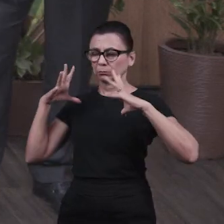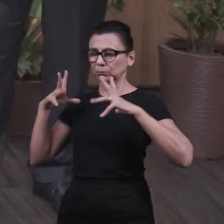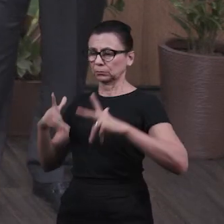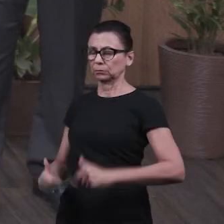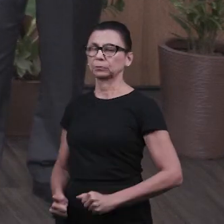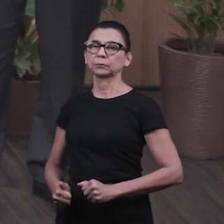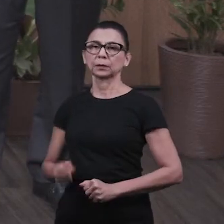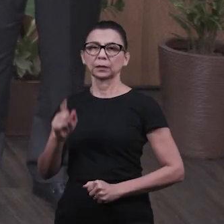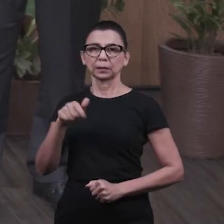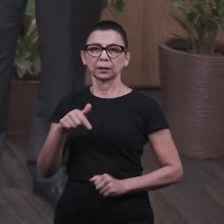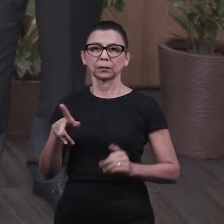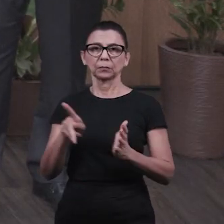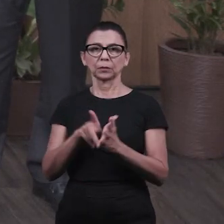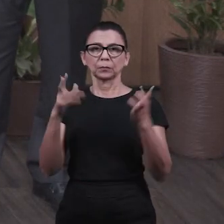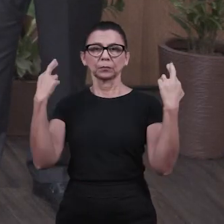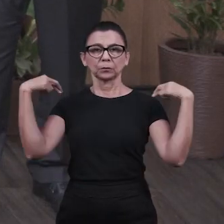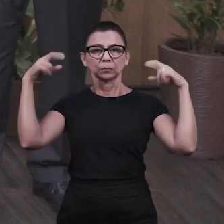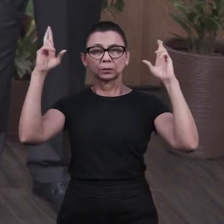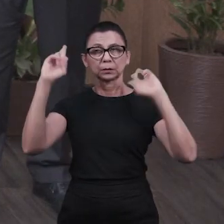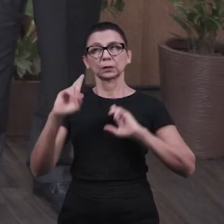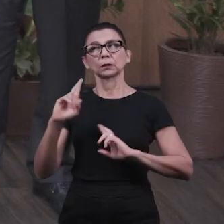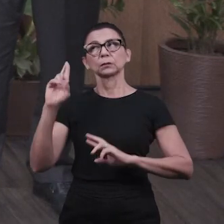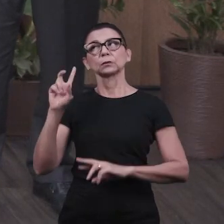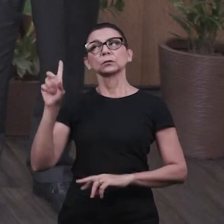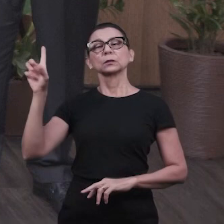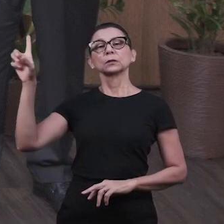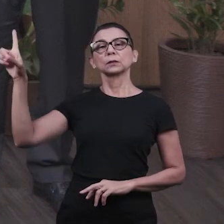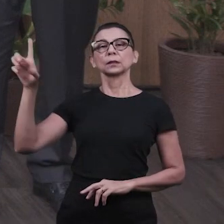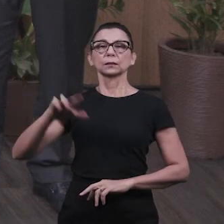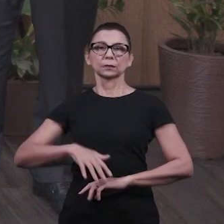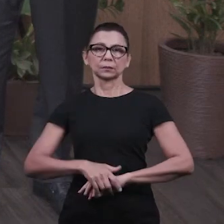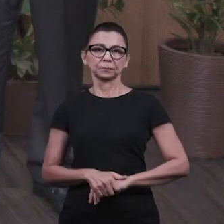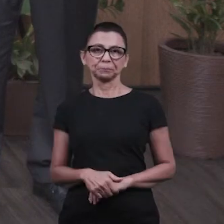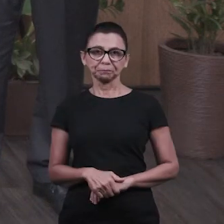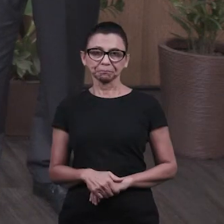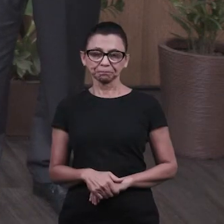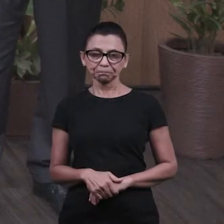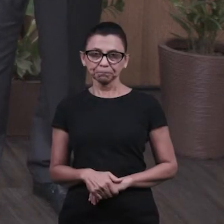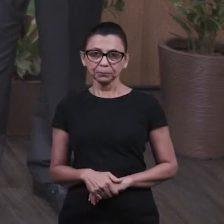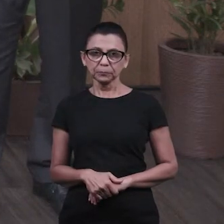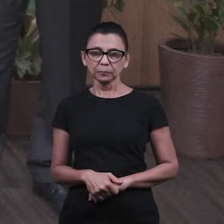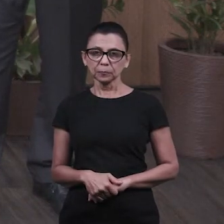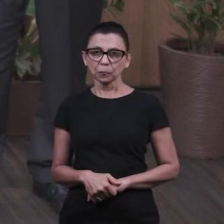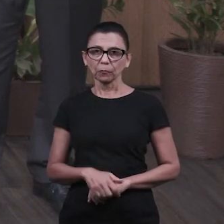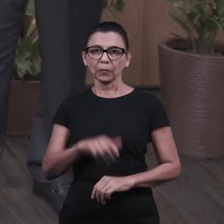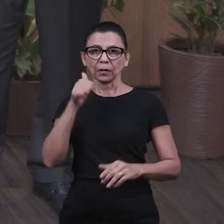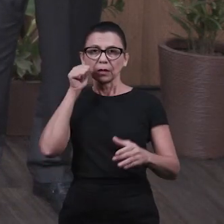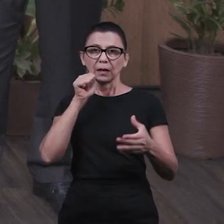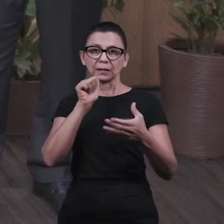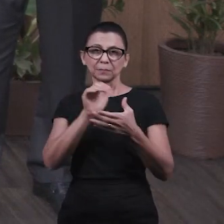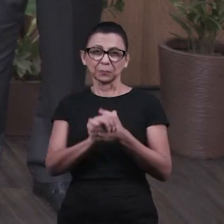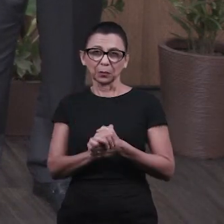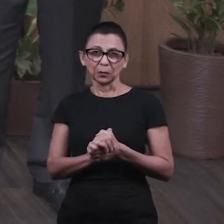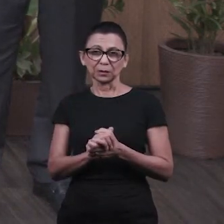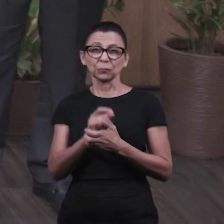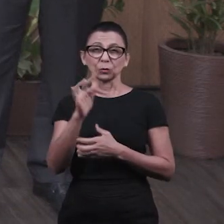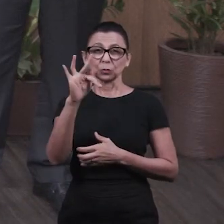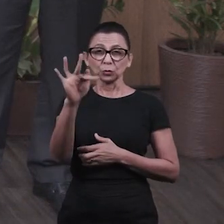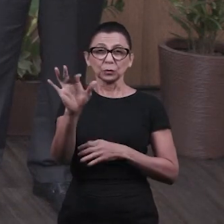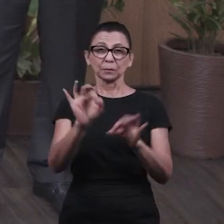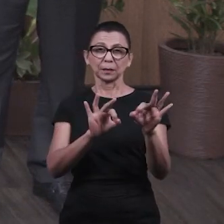L'épouse, elle ne va pas se préparer. Elle s'est déjà préparée. Elle est